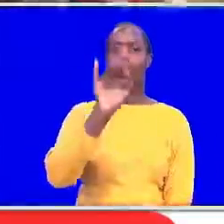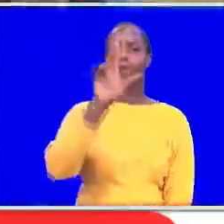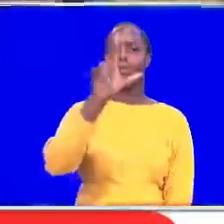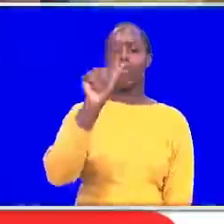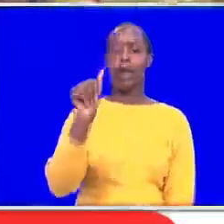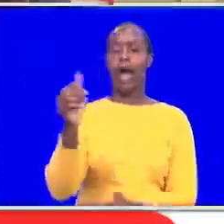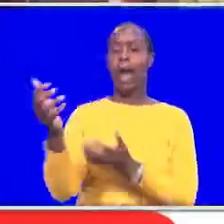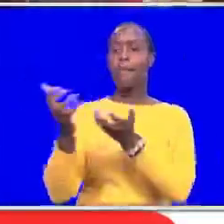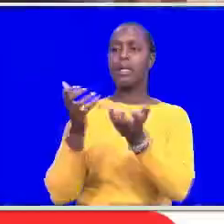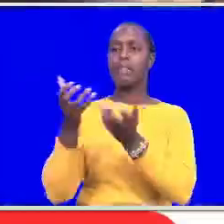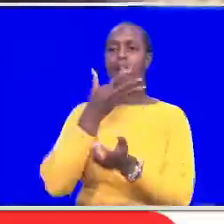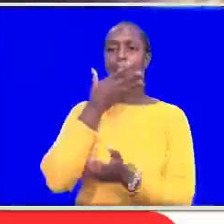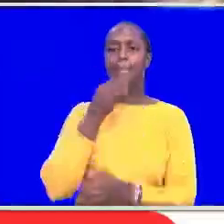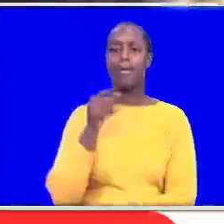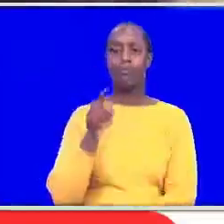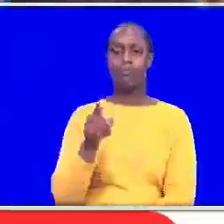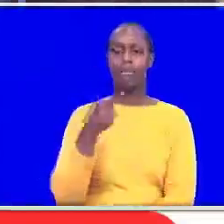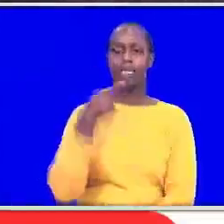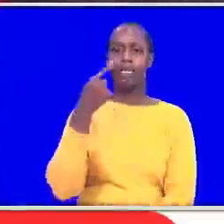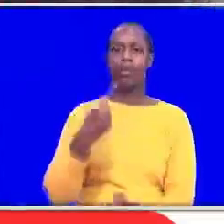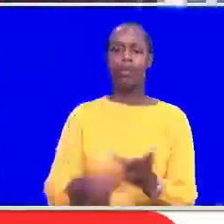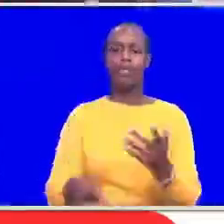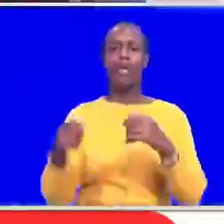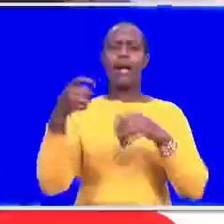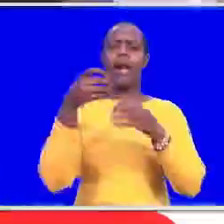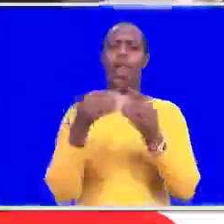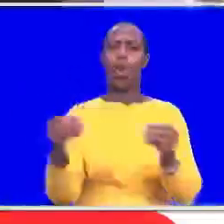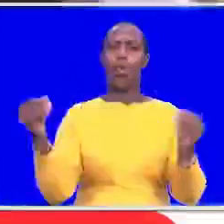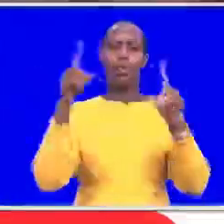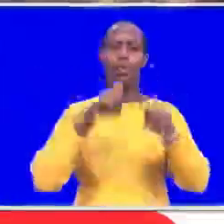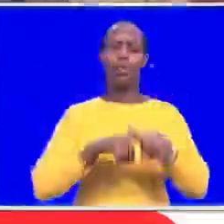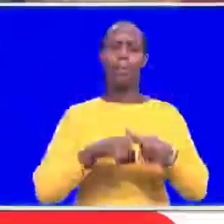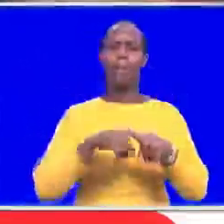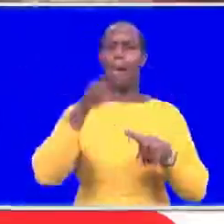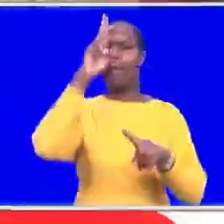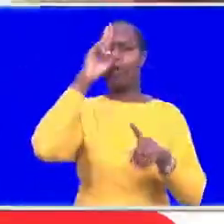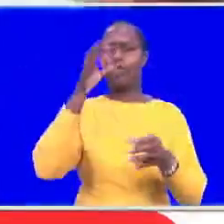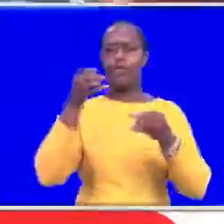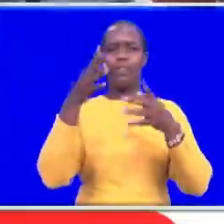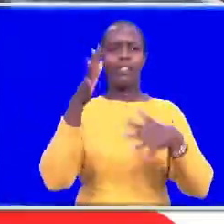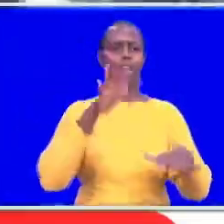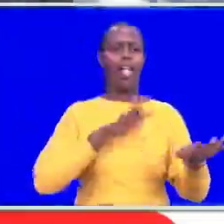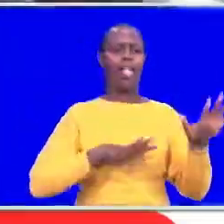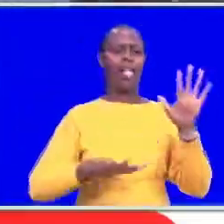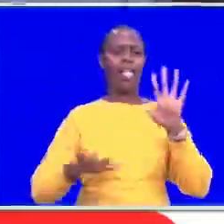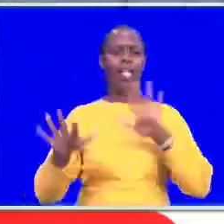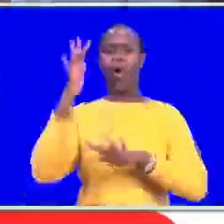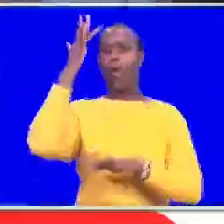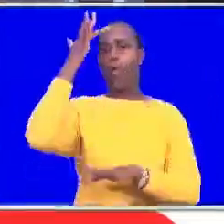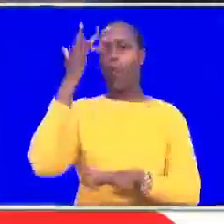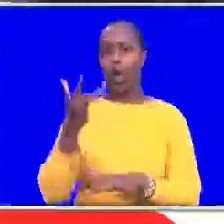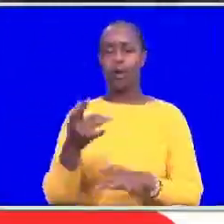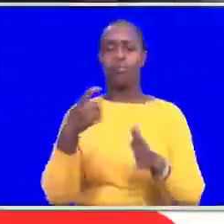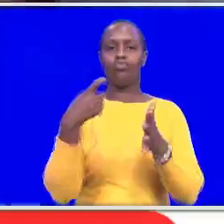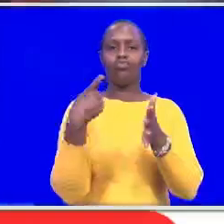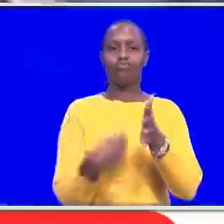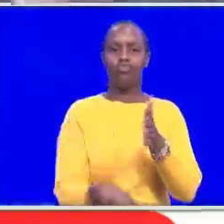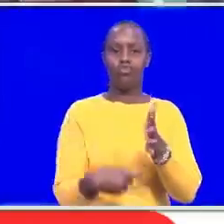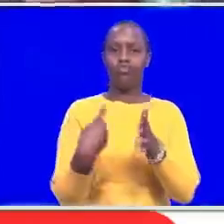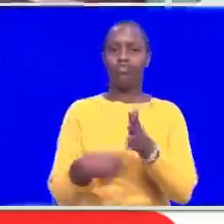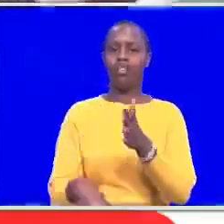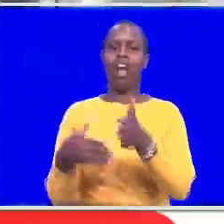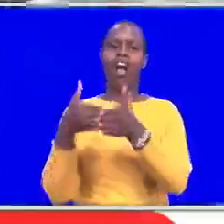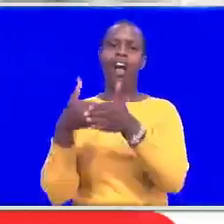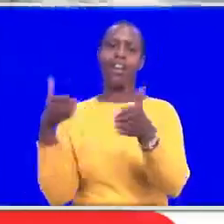wafanyabiashara, wamesema kuwa kwa muda wamekuwa wakihangaishwa na maafisa wa polisi ambao wamekuwa wakikusanya kodi ya usalama kinyume